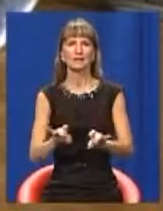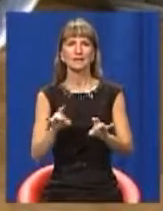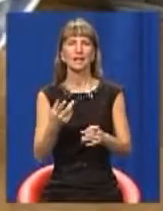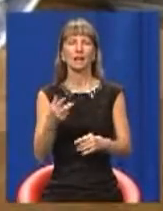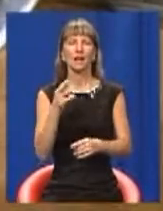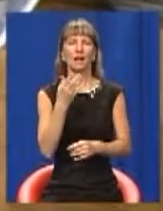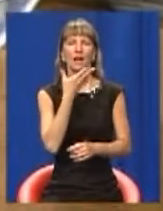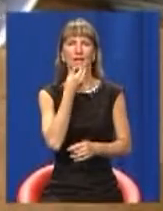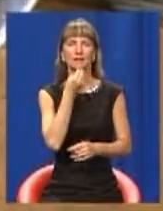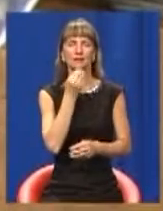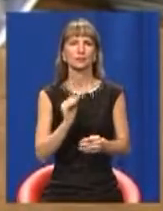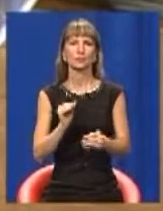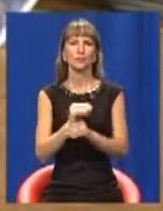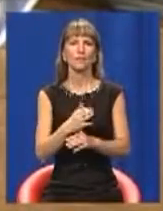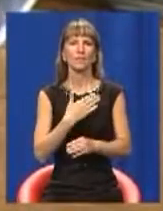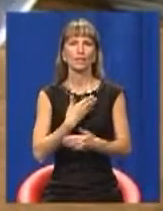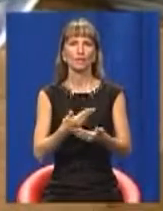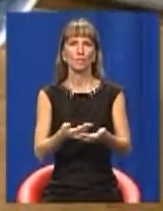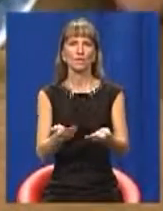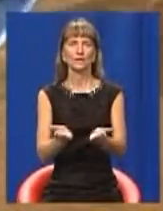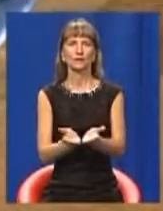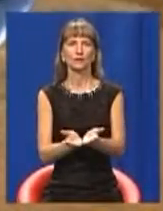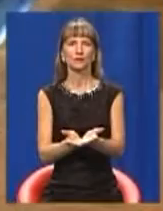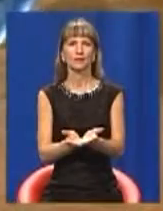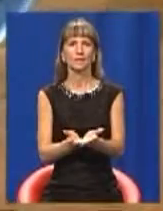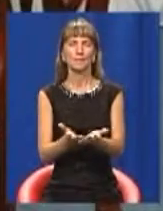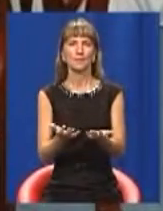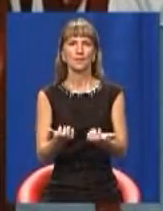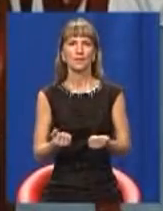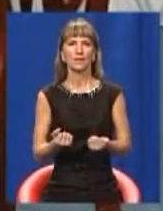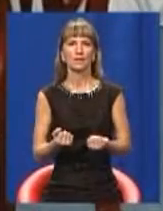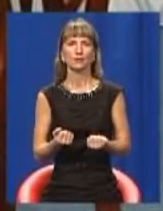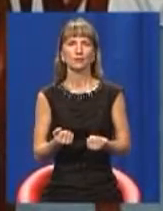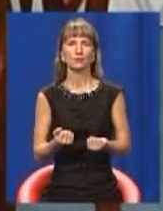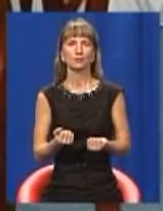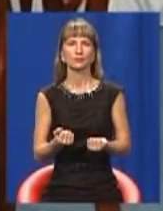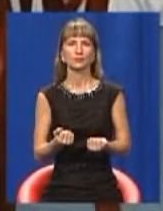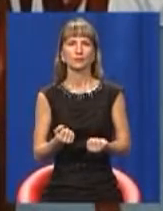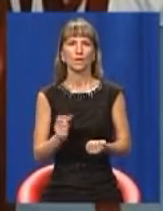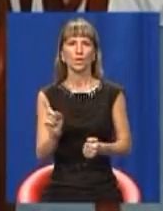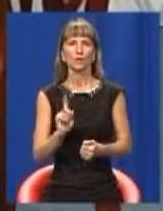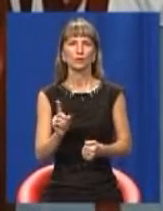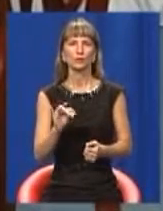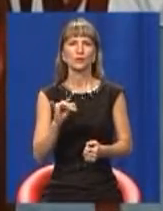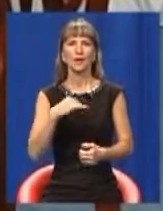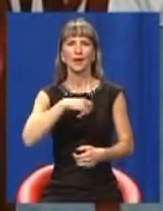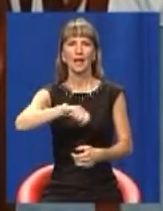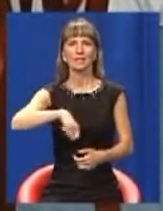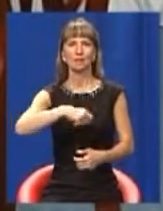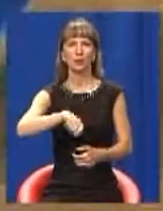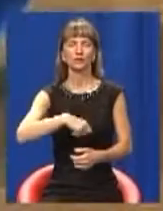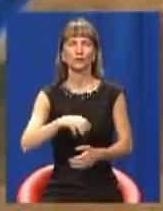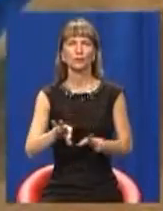красоты добавляем в нашу посуду. Берем ручку и размешиваем.